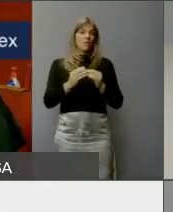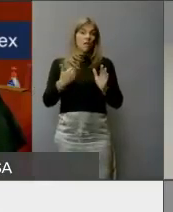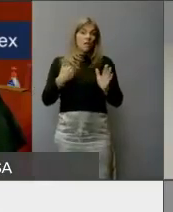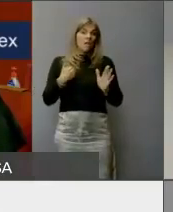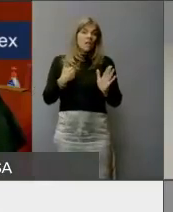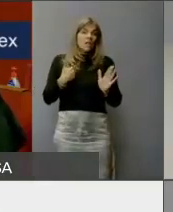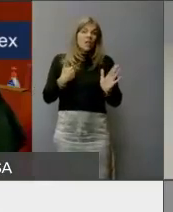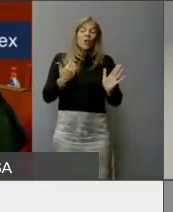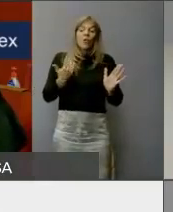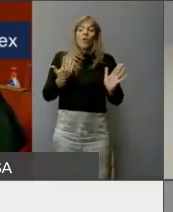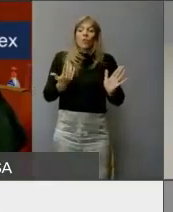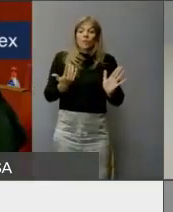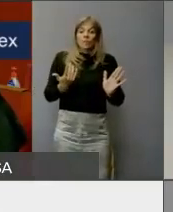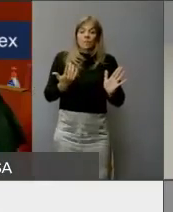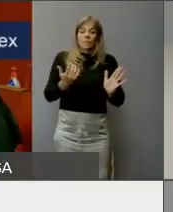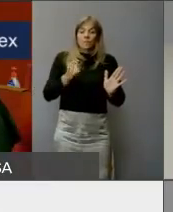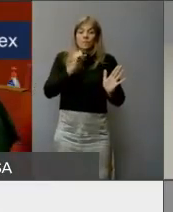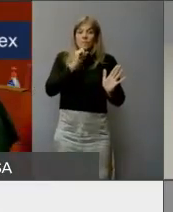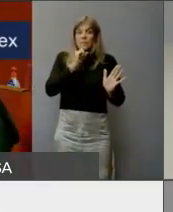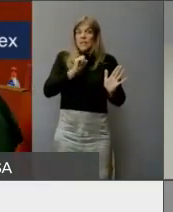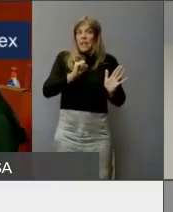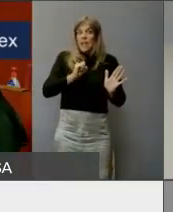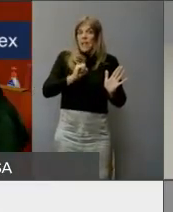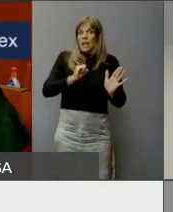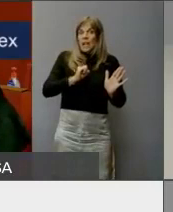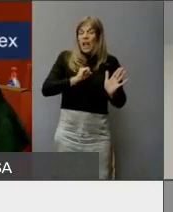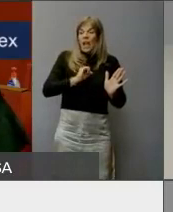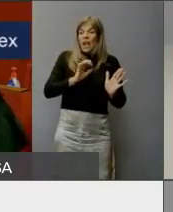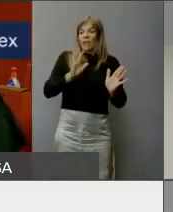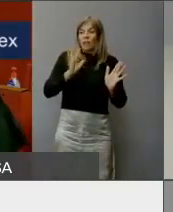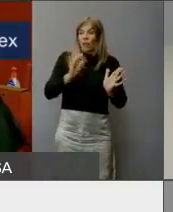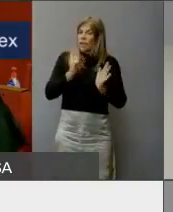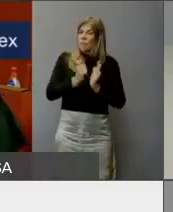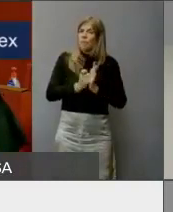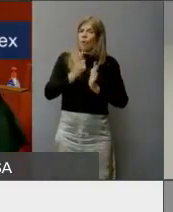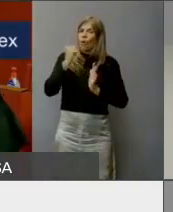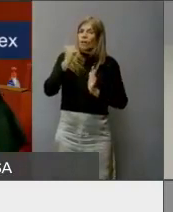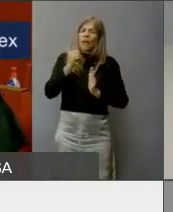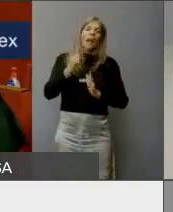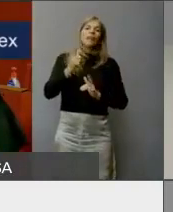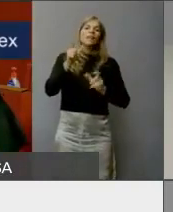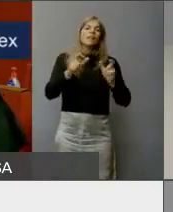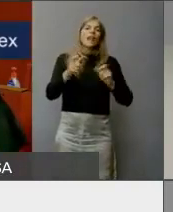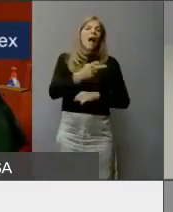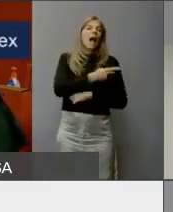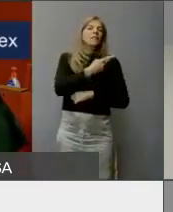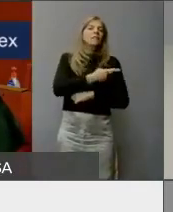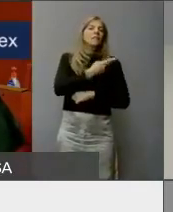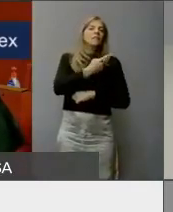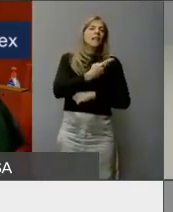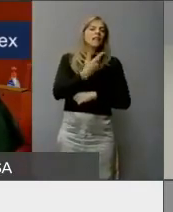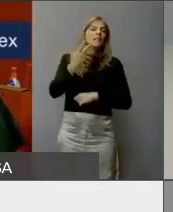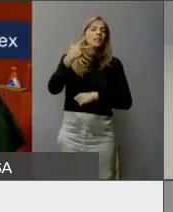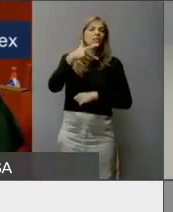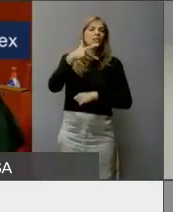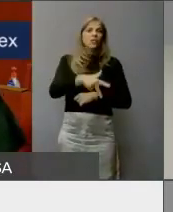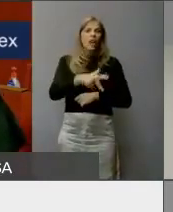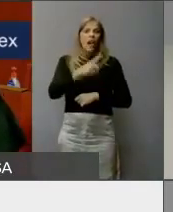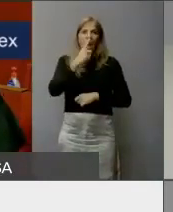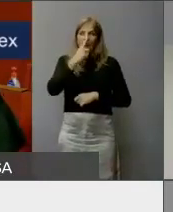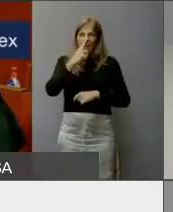rappresentato da chi mette contro gli assistenti sociali contro la riforma di questo genere che tra l'altro non corrisponde al vero